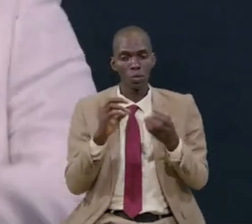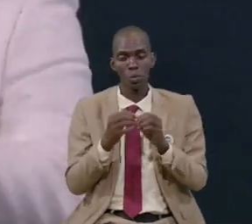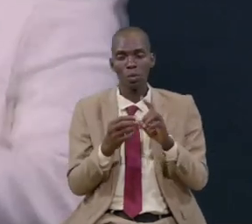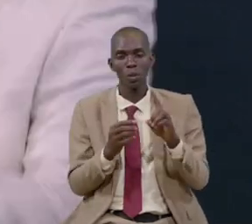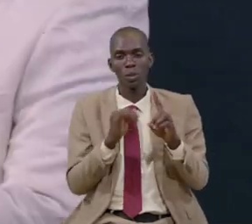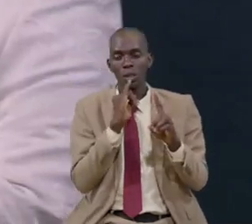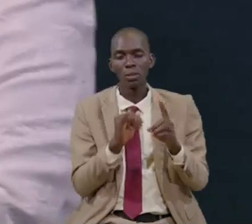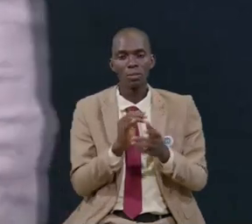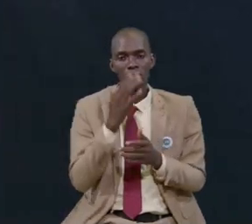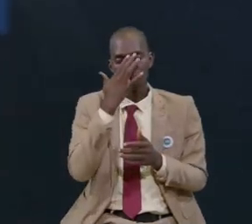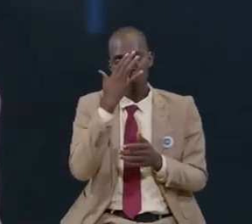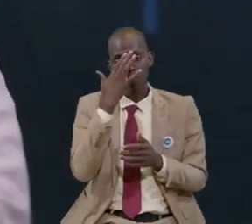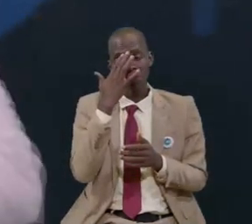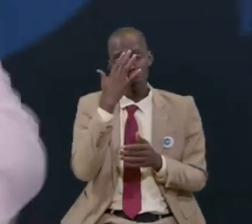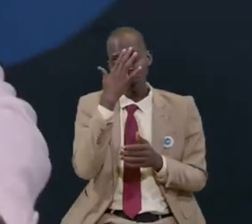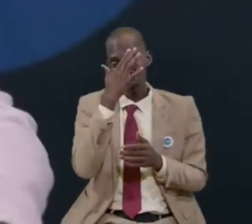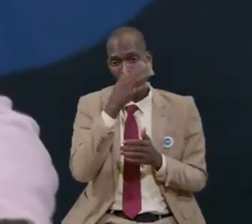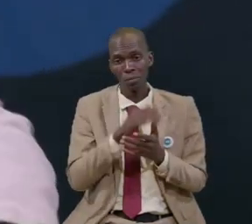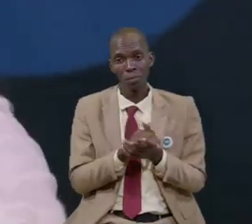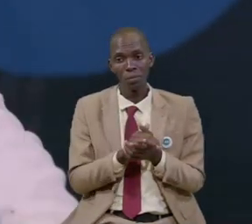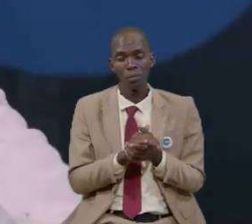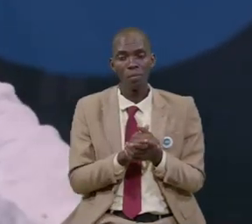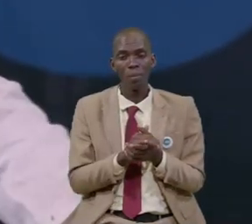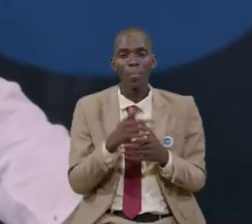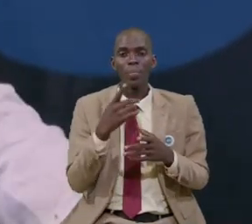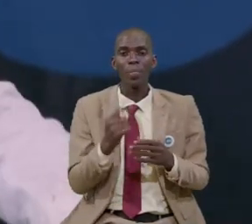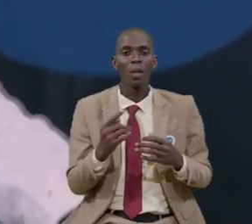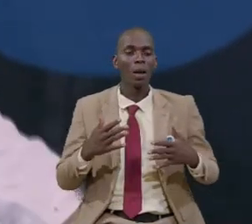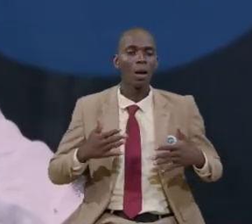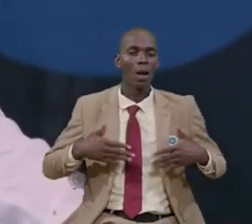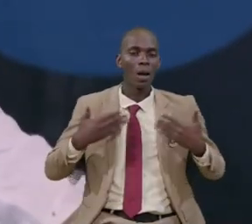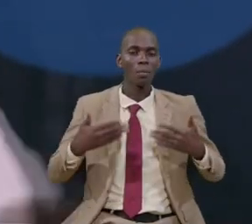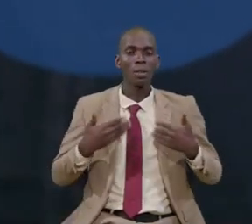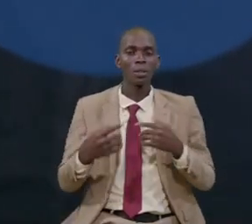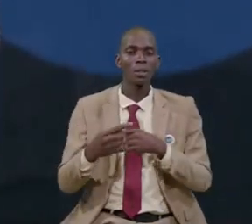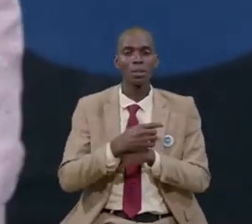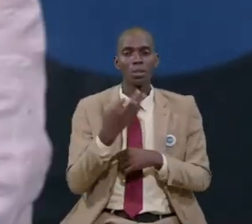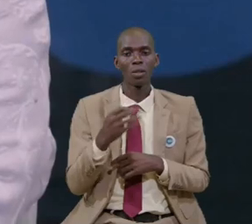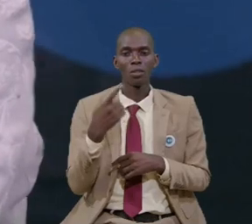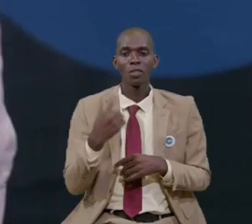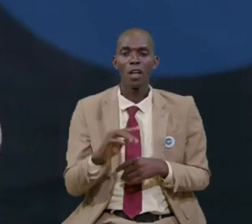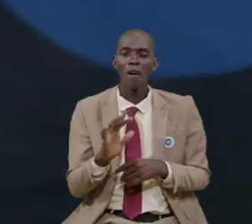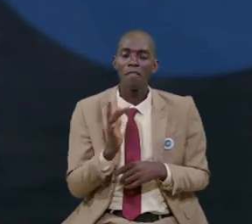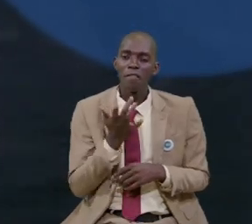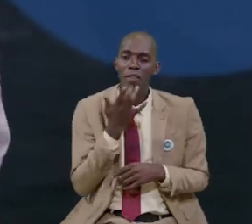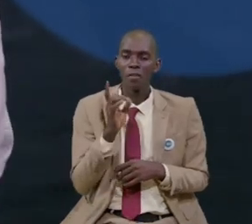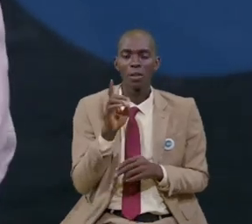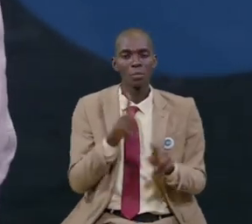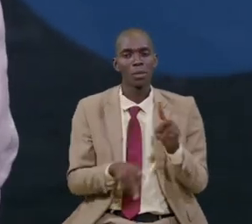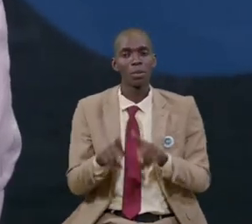Numéro un, le jour heureux du peuple favori. Lorsque vous venez au